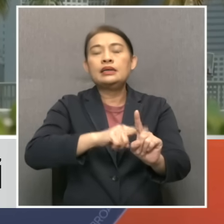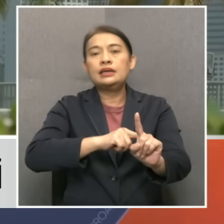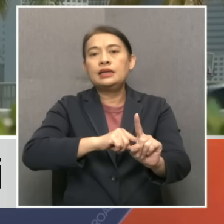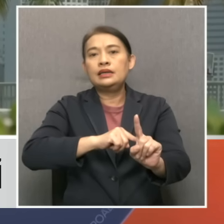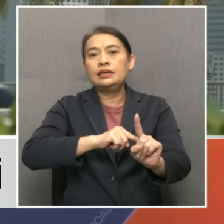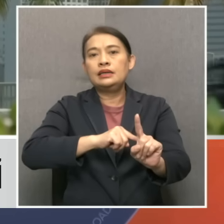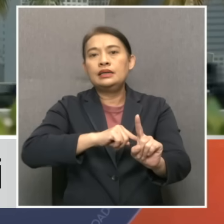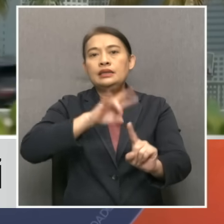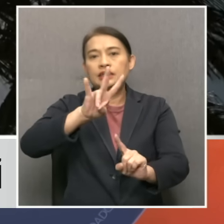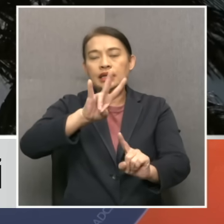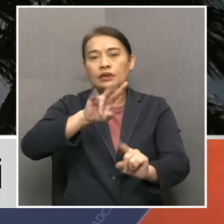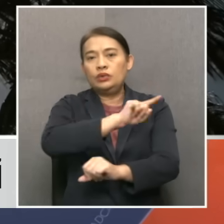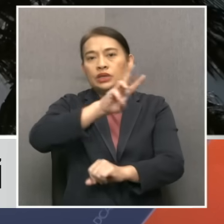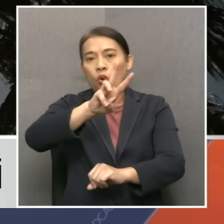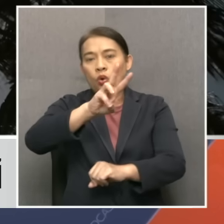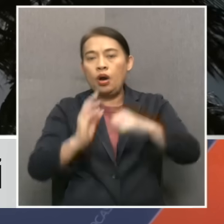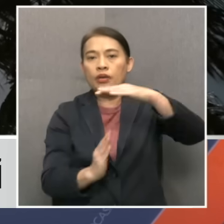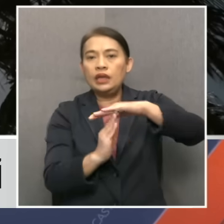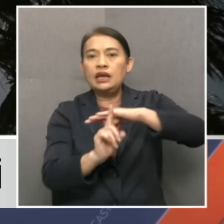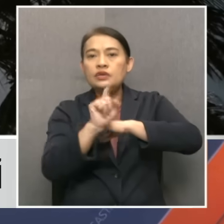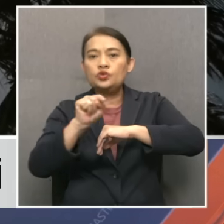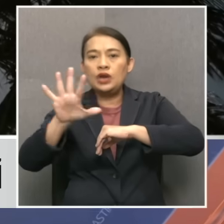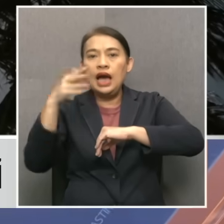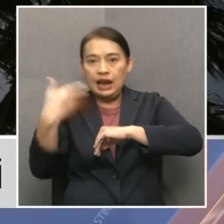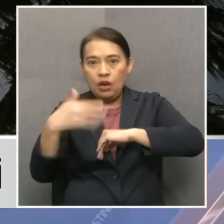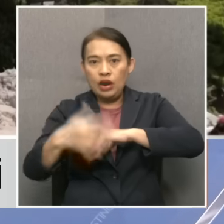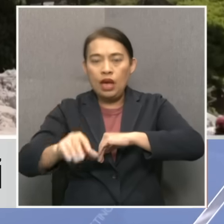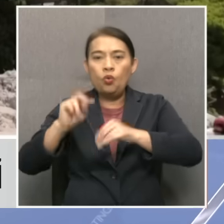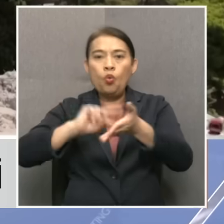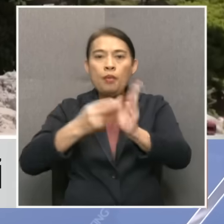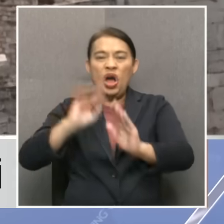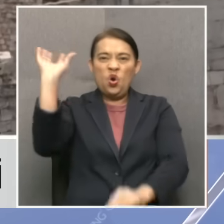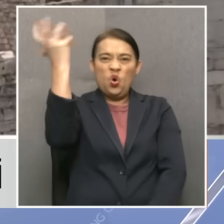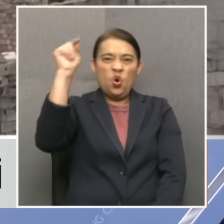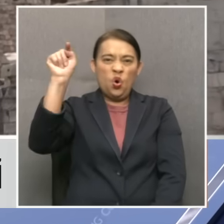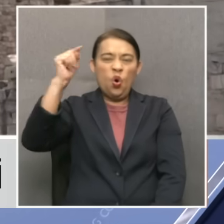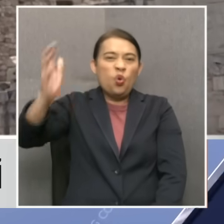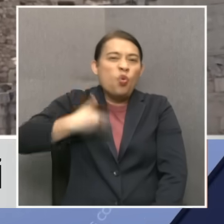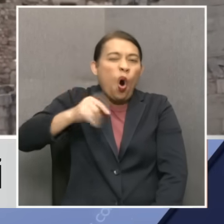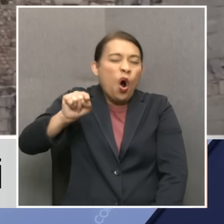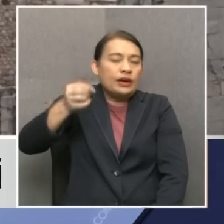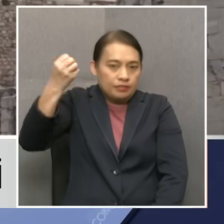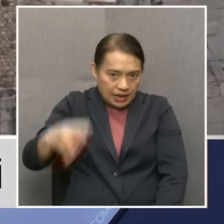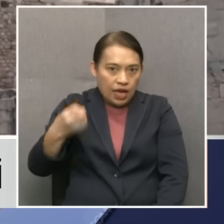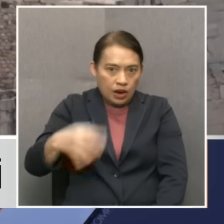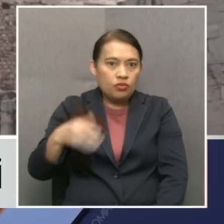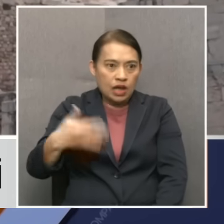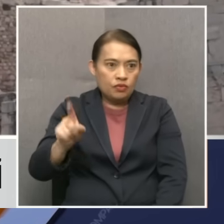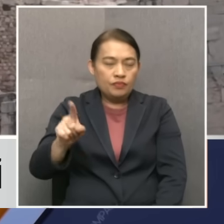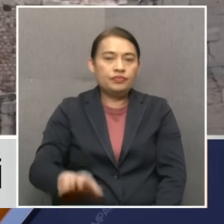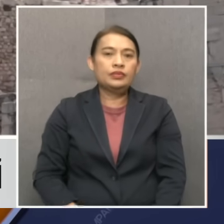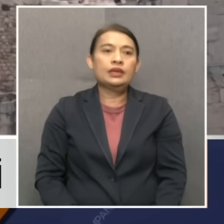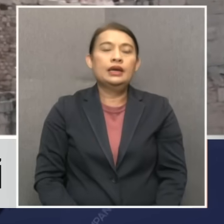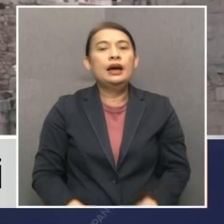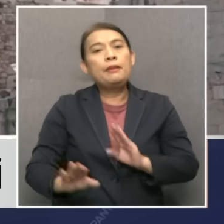ได้นะว่าแต่ 1.5 ไปแล้วนั่นถึงว่าอุณหภูมิโลกร้อนมาเร็วผิดปกติแล้วนะครับแม้ว่ามันจะกลับไปประมาณ 1.2